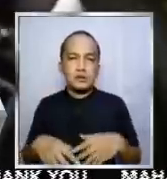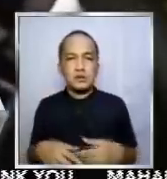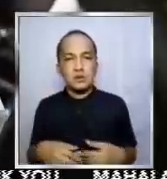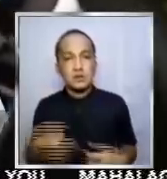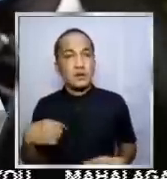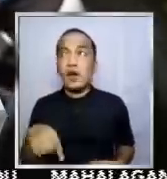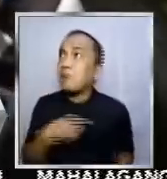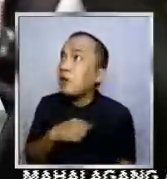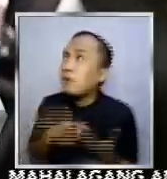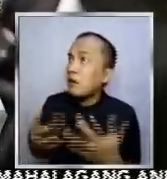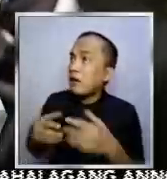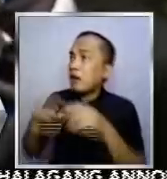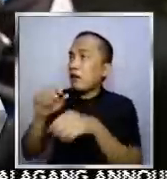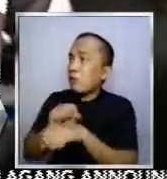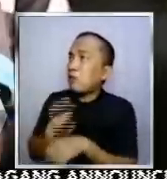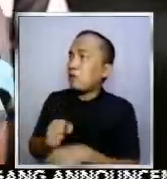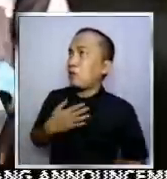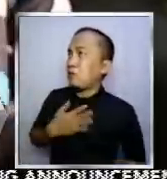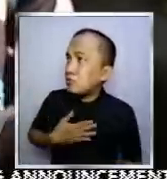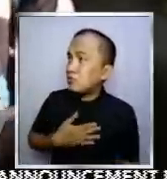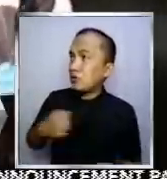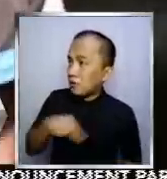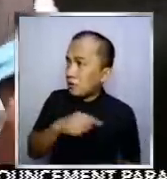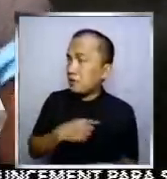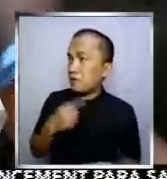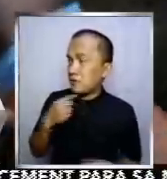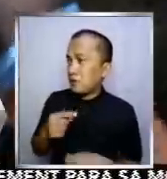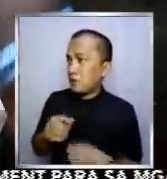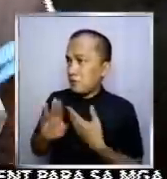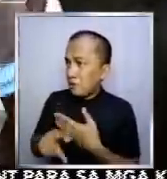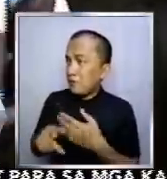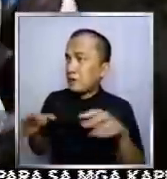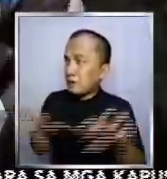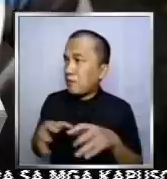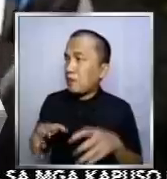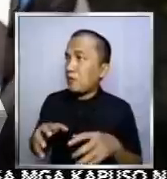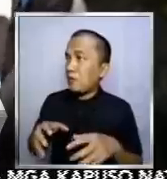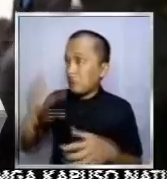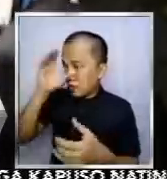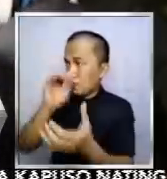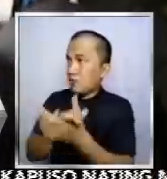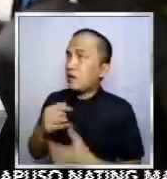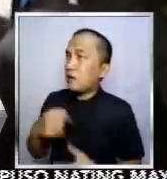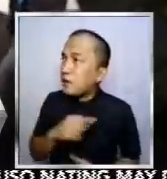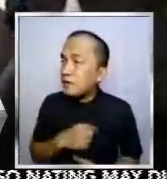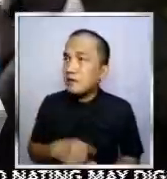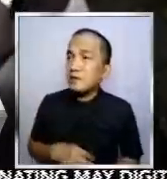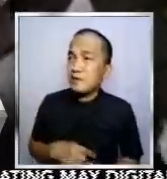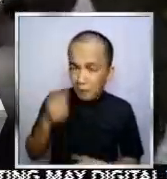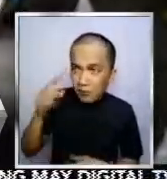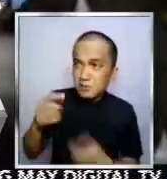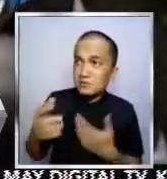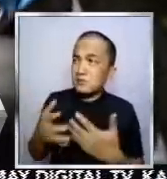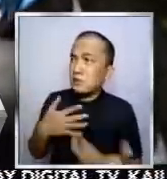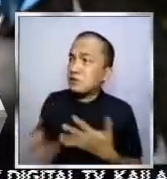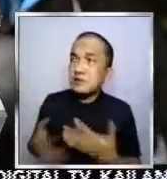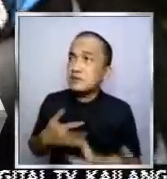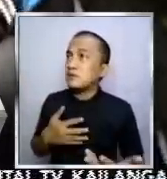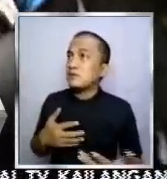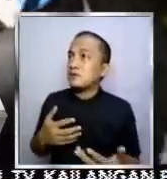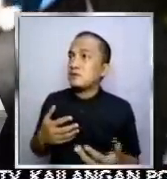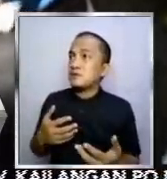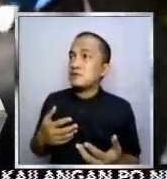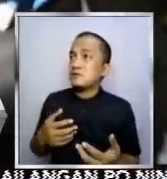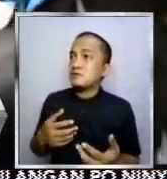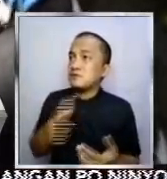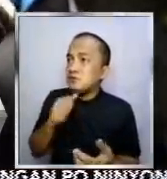namin, mabalik na po yung mga trabaho ng asawa po namin. Para kahit papano po, hindi na po kami namamalimos siya